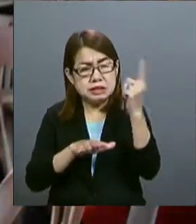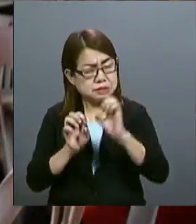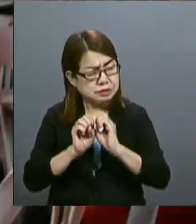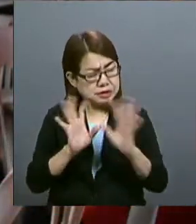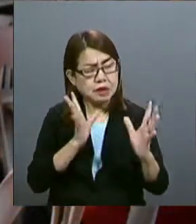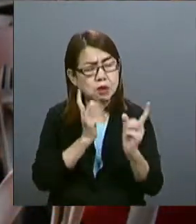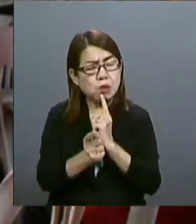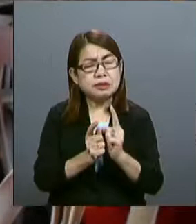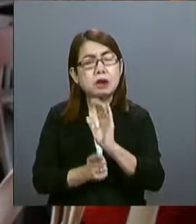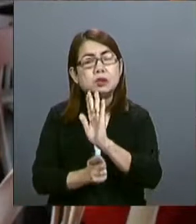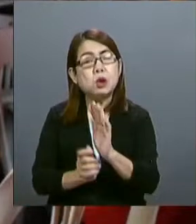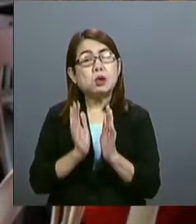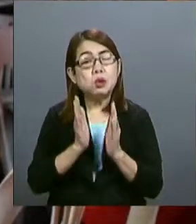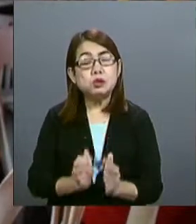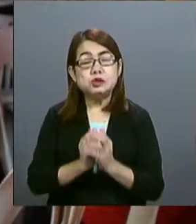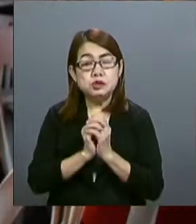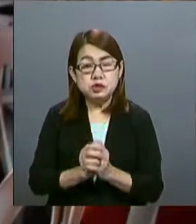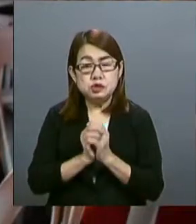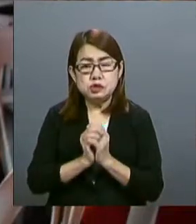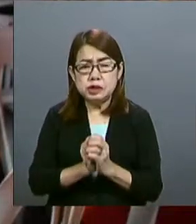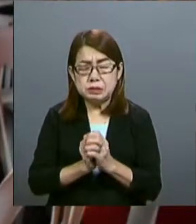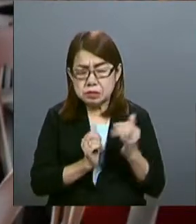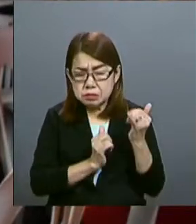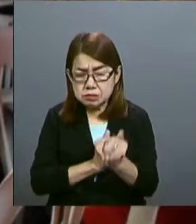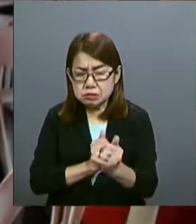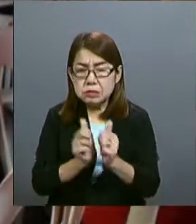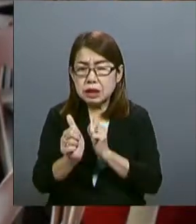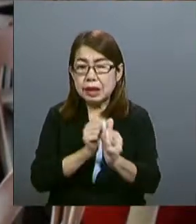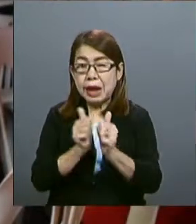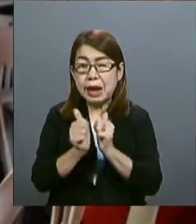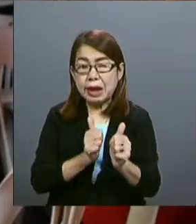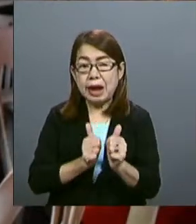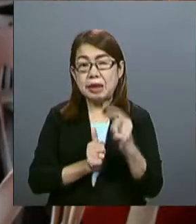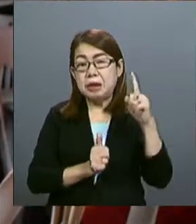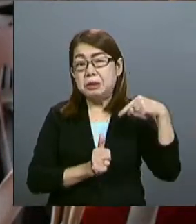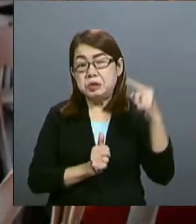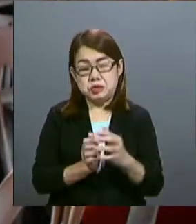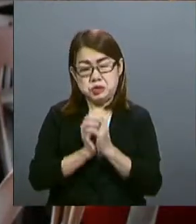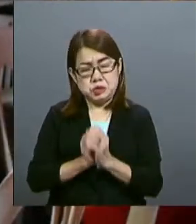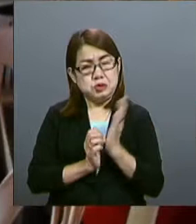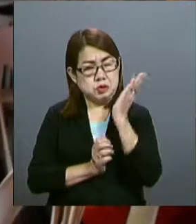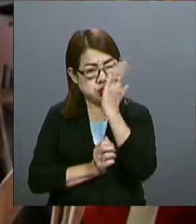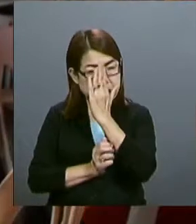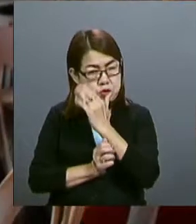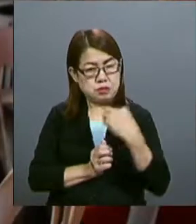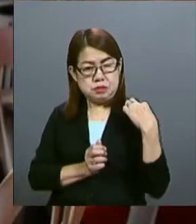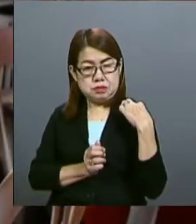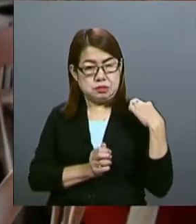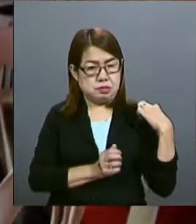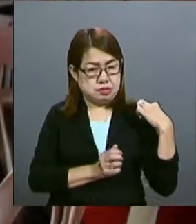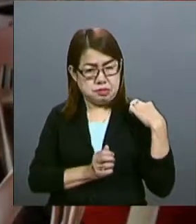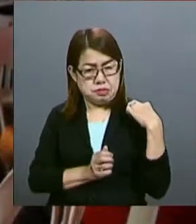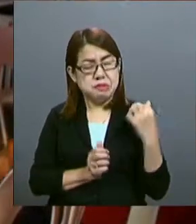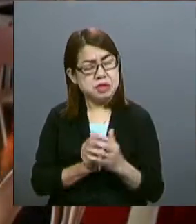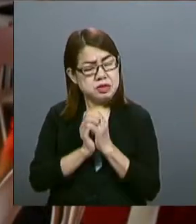ของชาวจีนโดยภายในงานมีการประกวดมิสอาหมวยที่ผู้เข้าร่วมประกวดมาจากต่างหลากหลายเชื้อชา